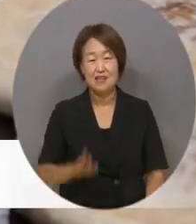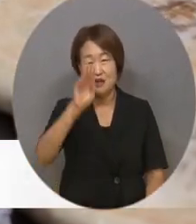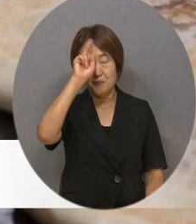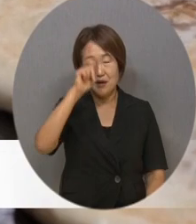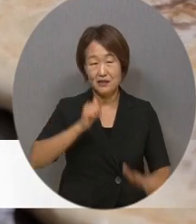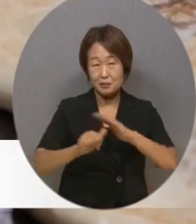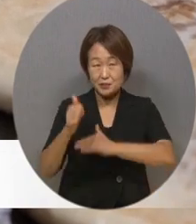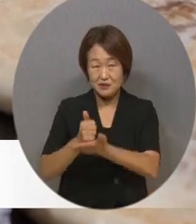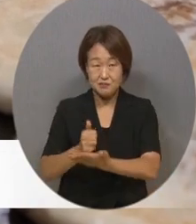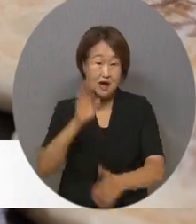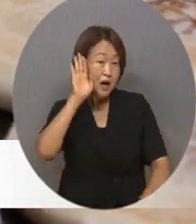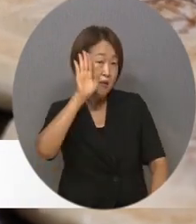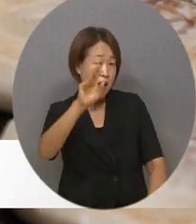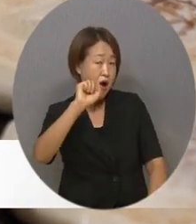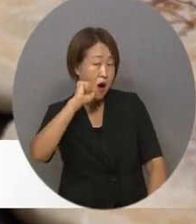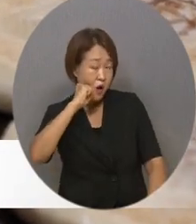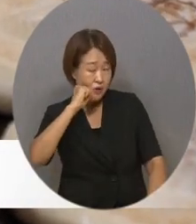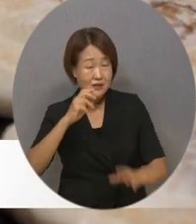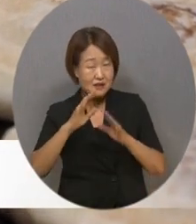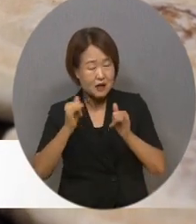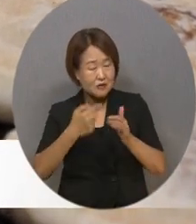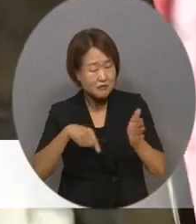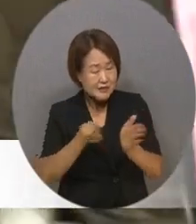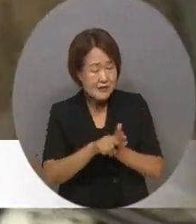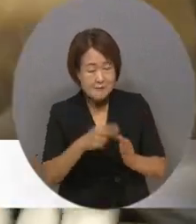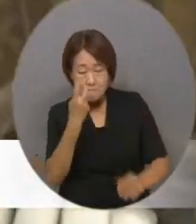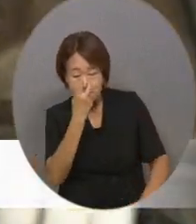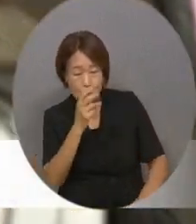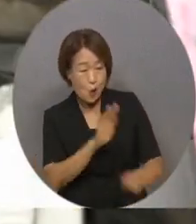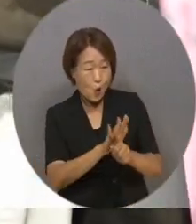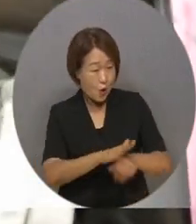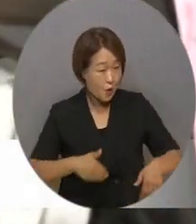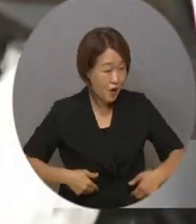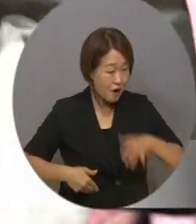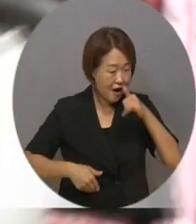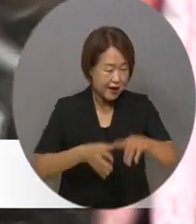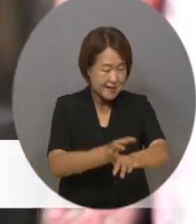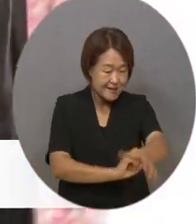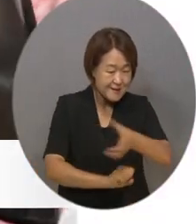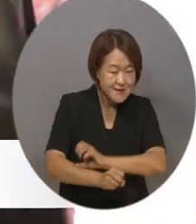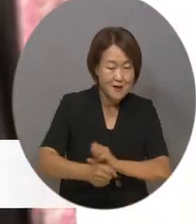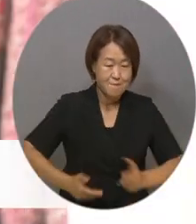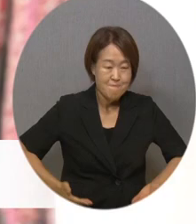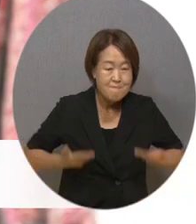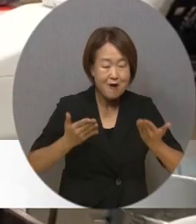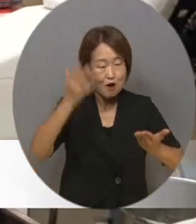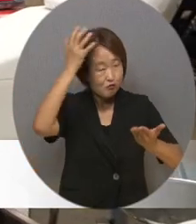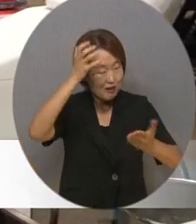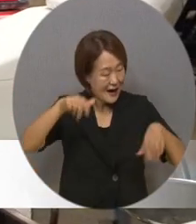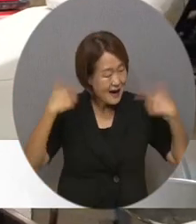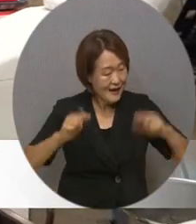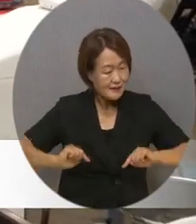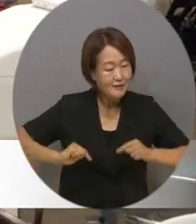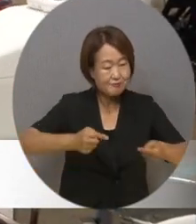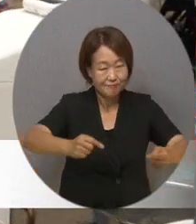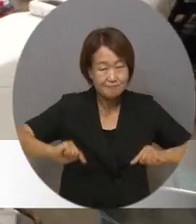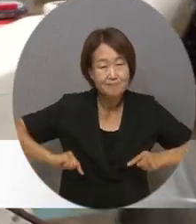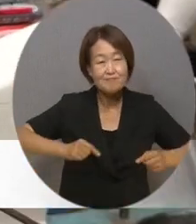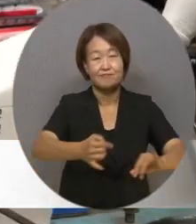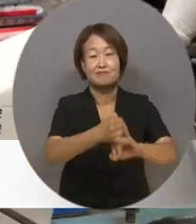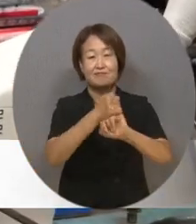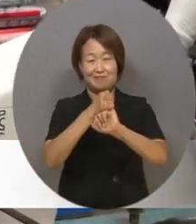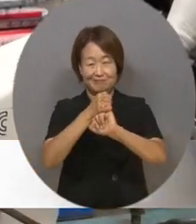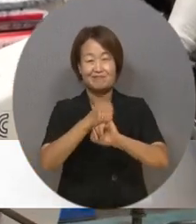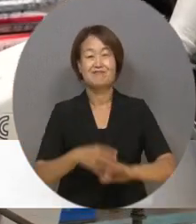박기범 대표는 앞으로도 어려운 이웃을 살피고 도움이 필요한 곳이라면 봉사활동과 후원에 늘 동참하겠다고